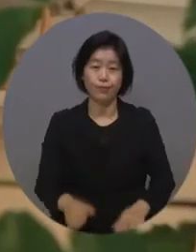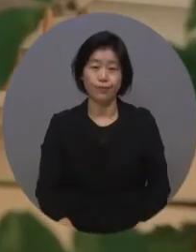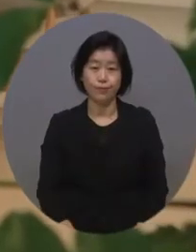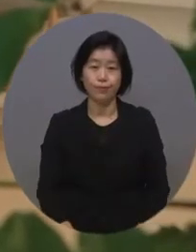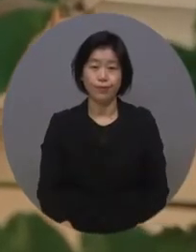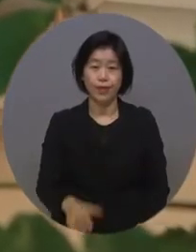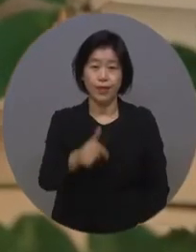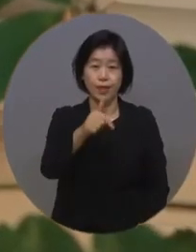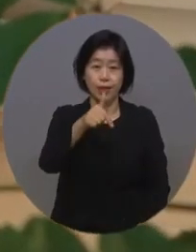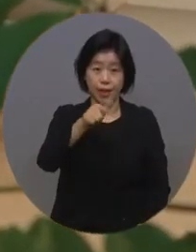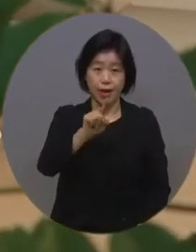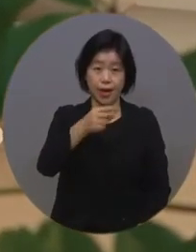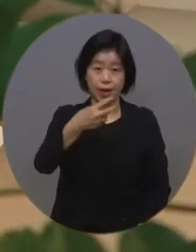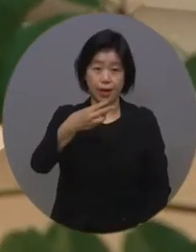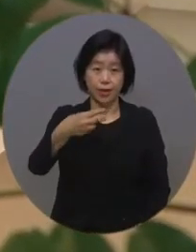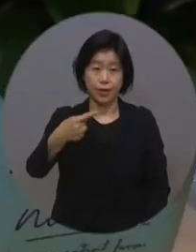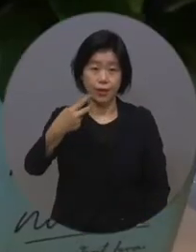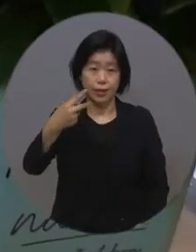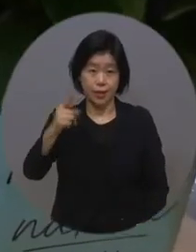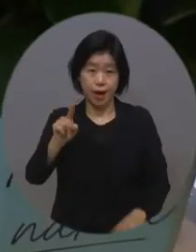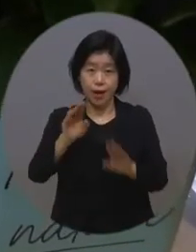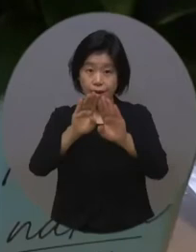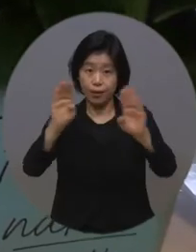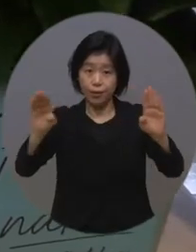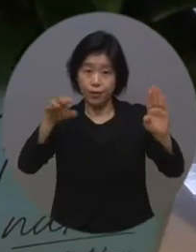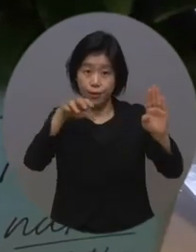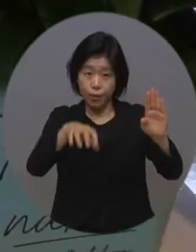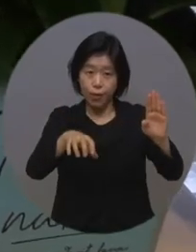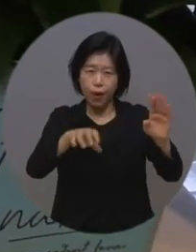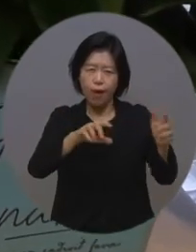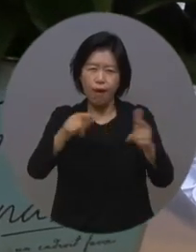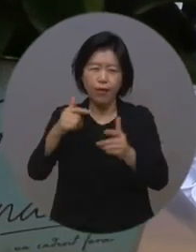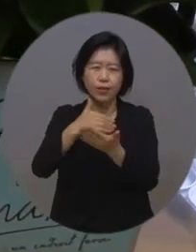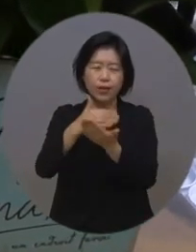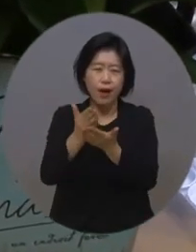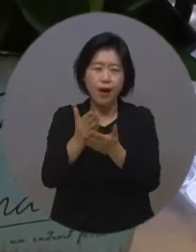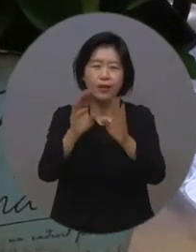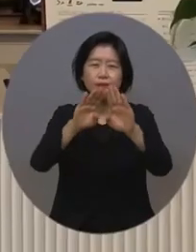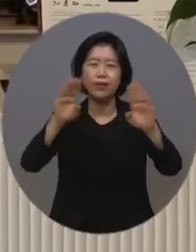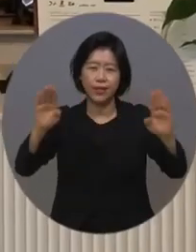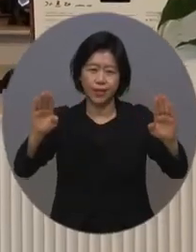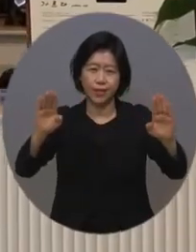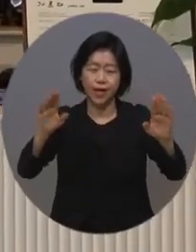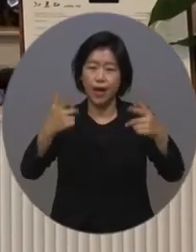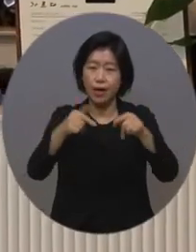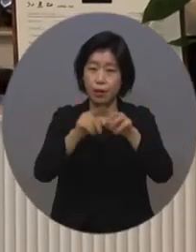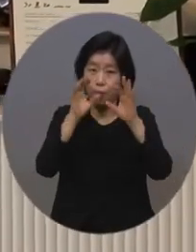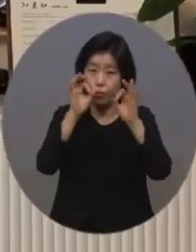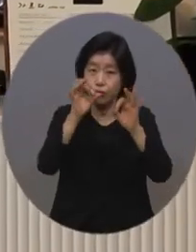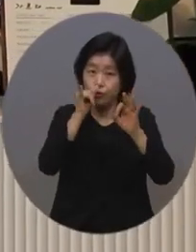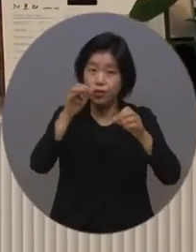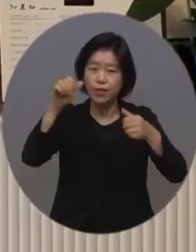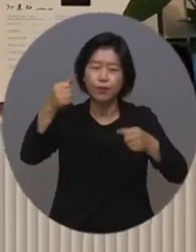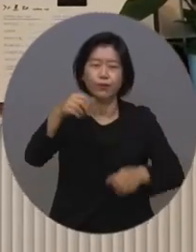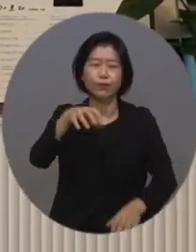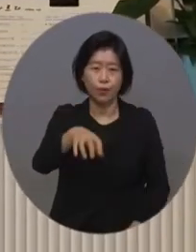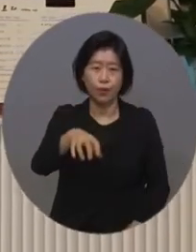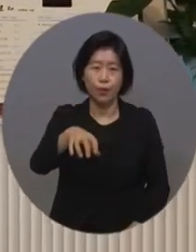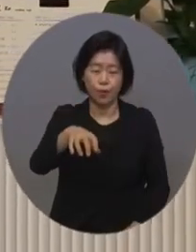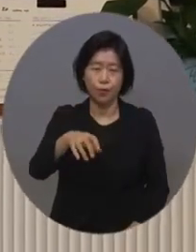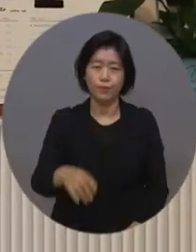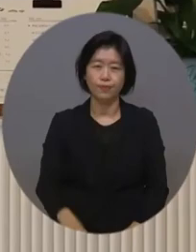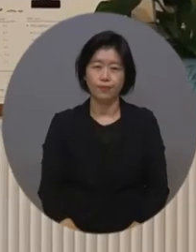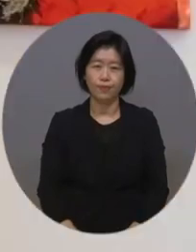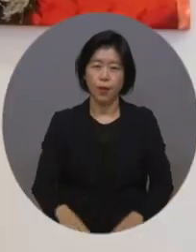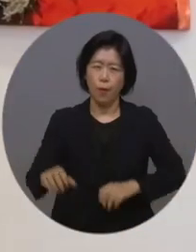가르다 갤러리는 다양한 전시 작품을 볼 수 있는 예술과 문화가 서로 어우러진 복합 문화 공간으로 국내외에서